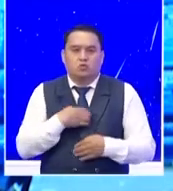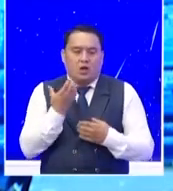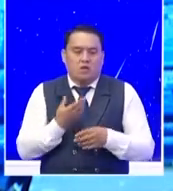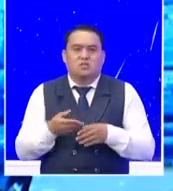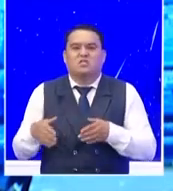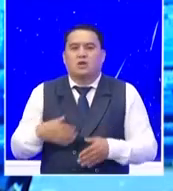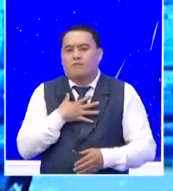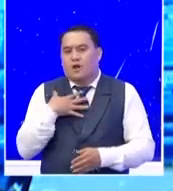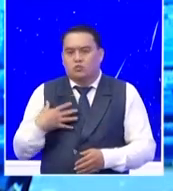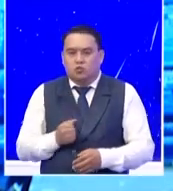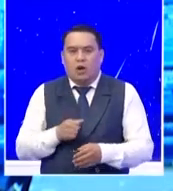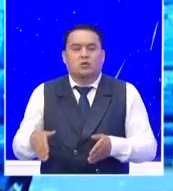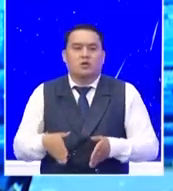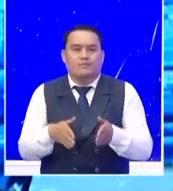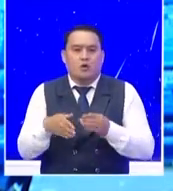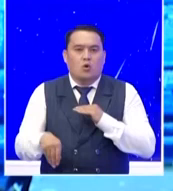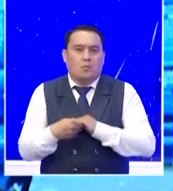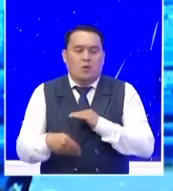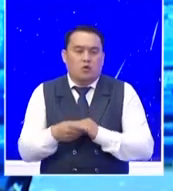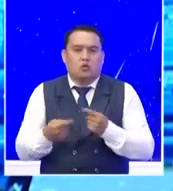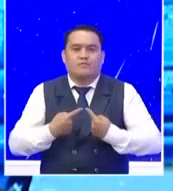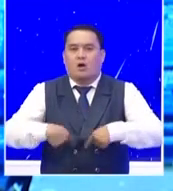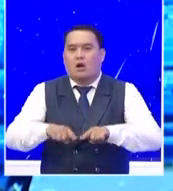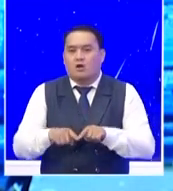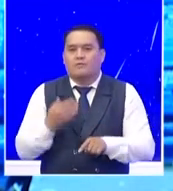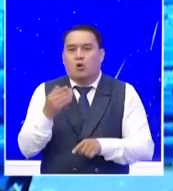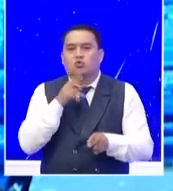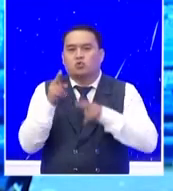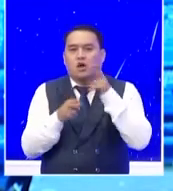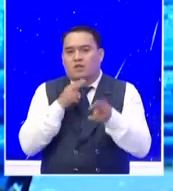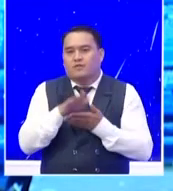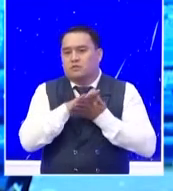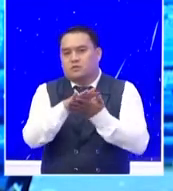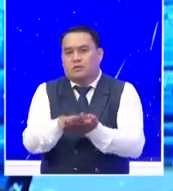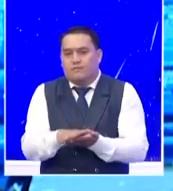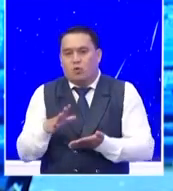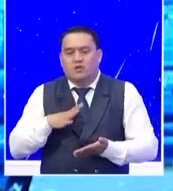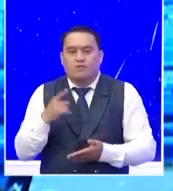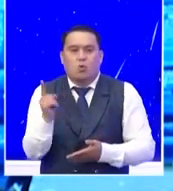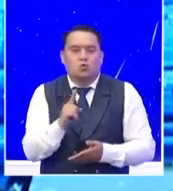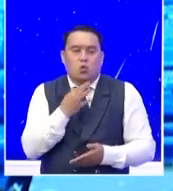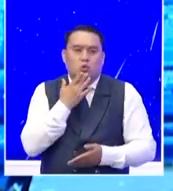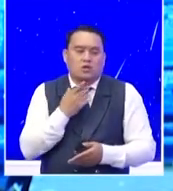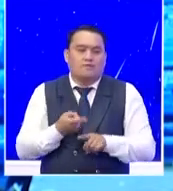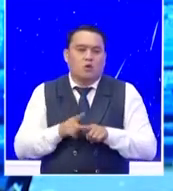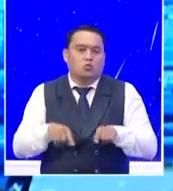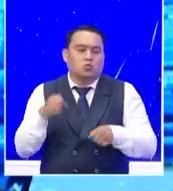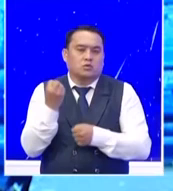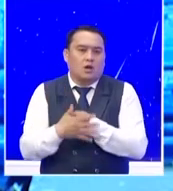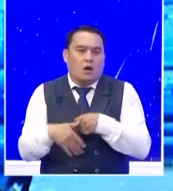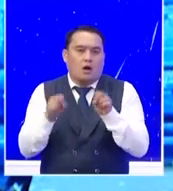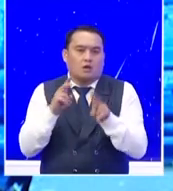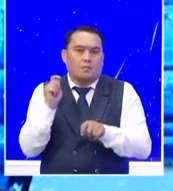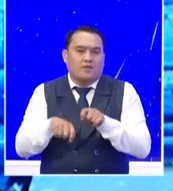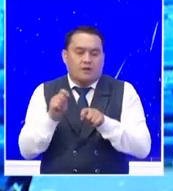Осыған наразы тұрғындар сыбайлас жемқорлыққа қарсы іс-қимыл агенттігіне шағым түсірген. Жол активтері ұлттық сапа орталығы арнайы